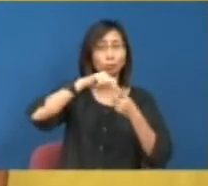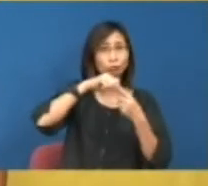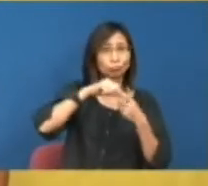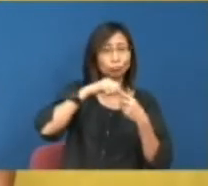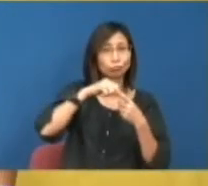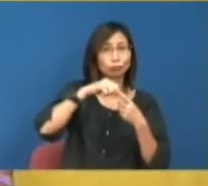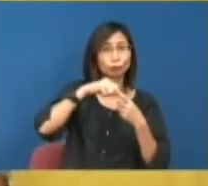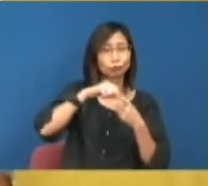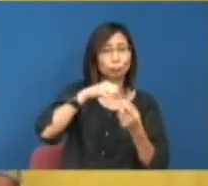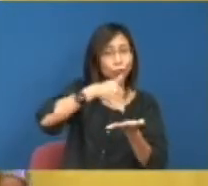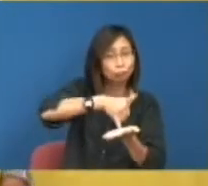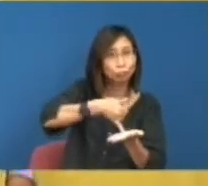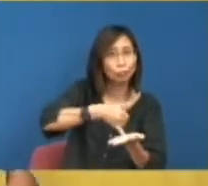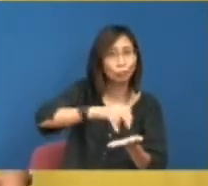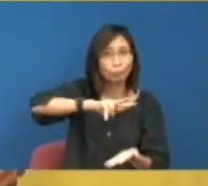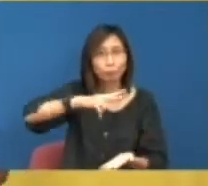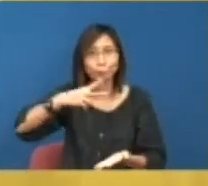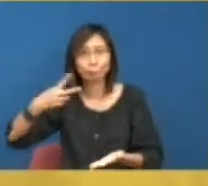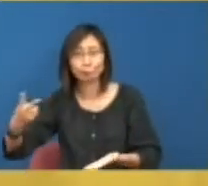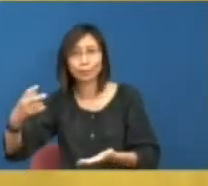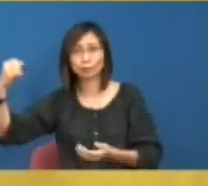面 的民主運動。